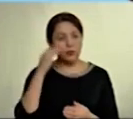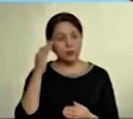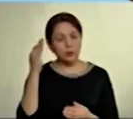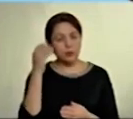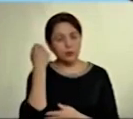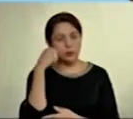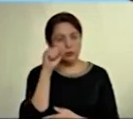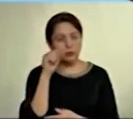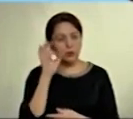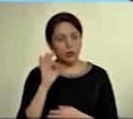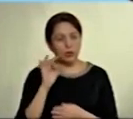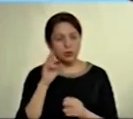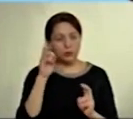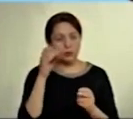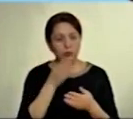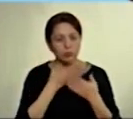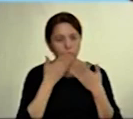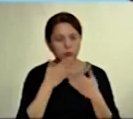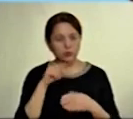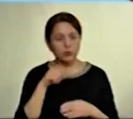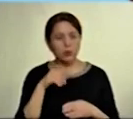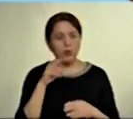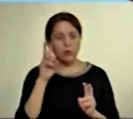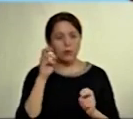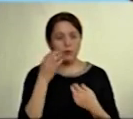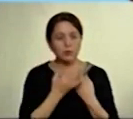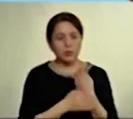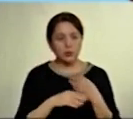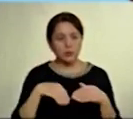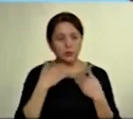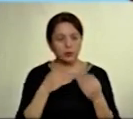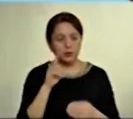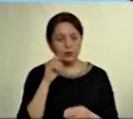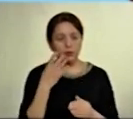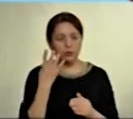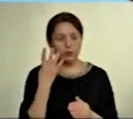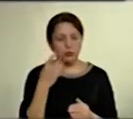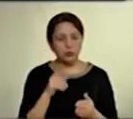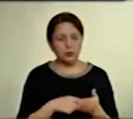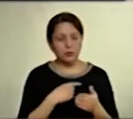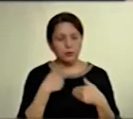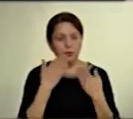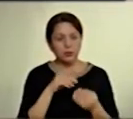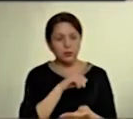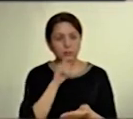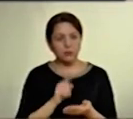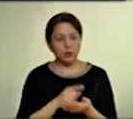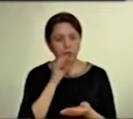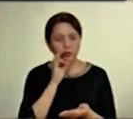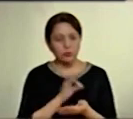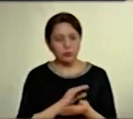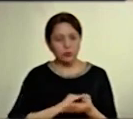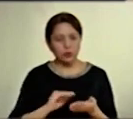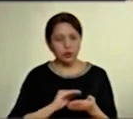va ushbu mavzu yakunida mavzuga oid berilgan 104-sahifada berilgan savollarga javob